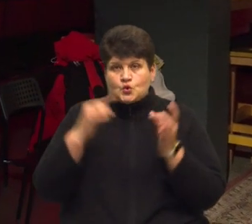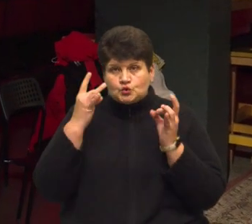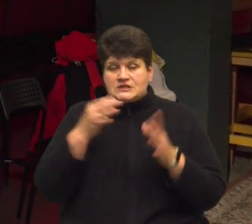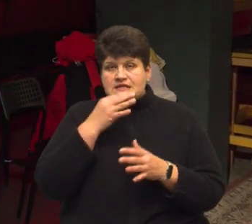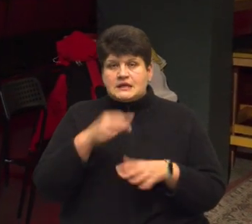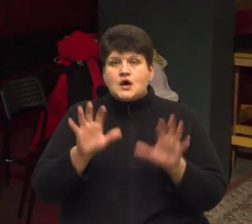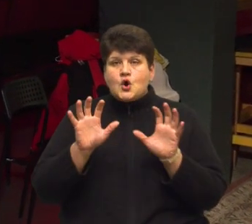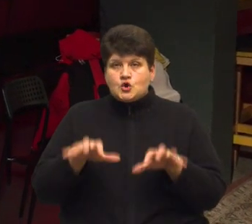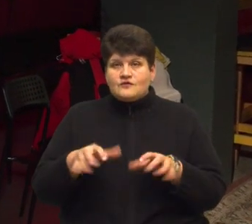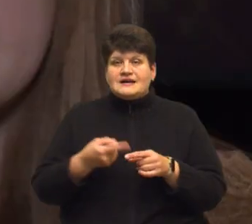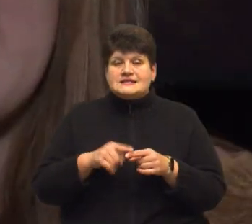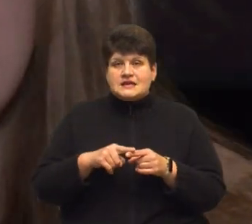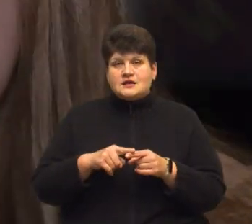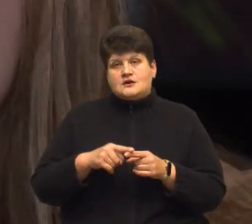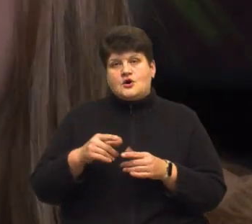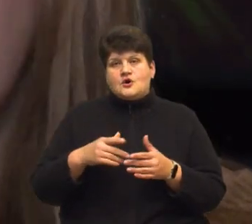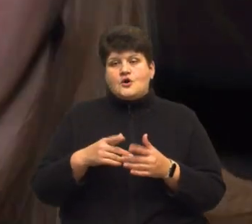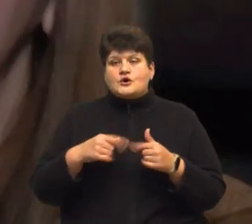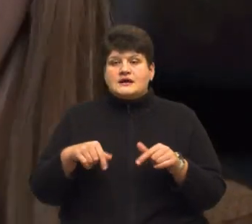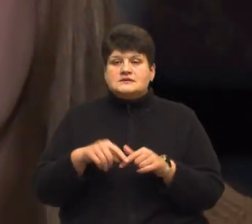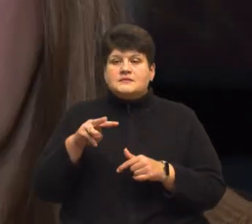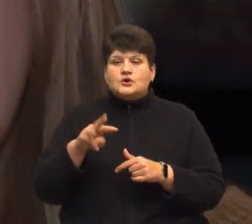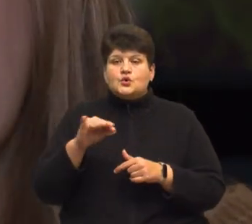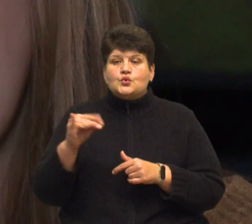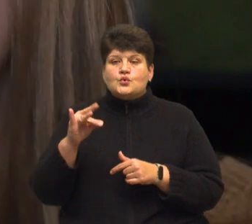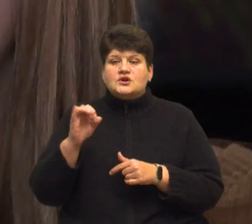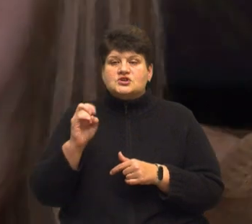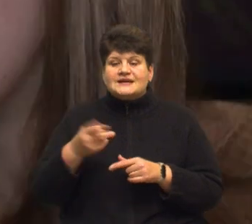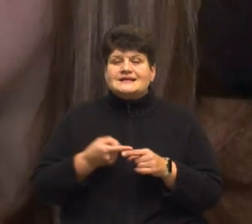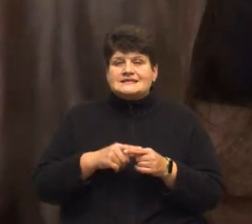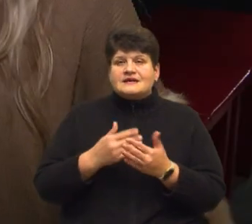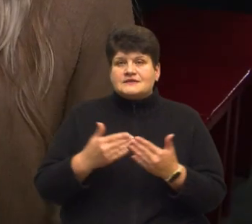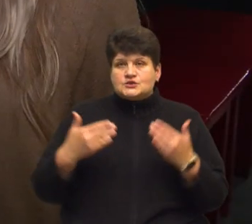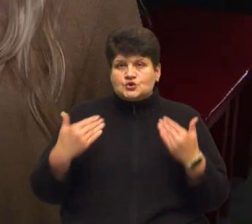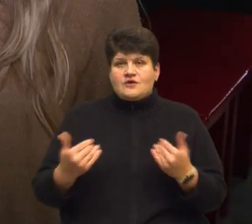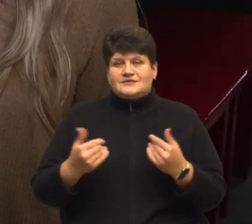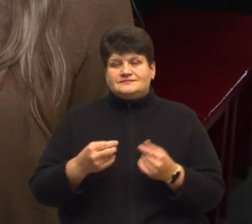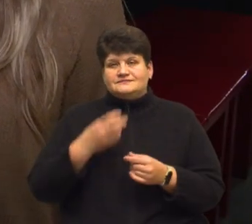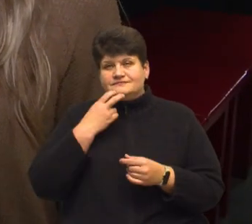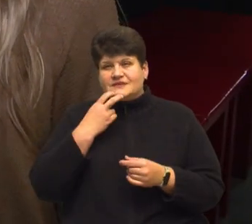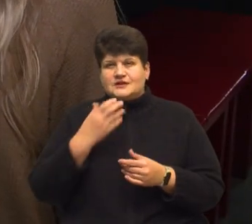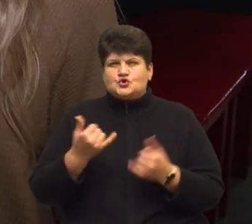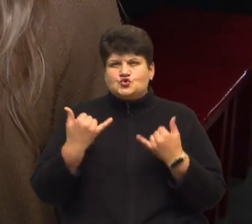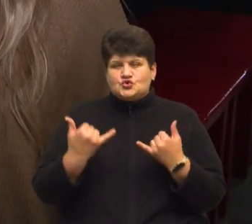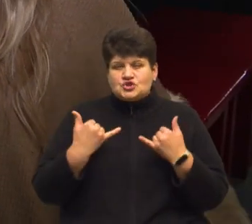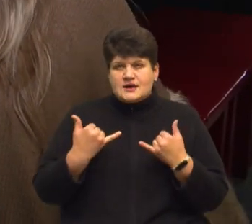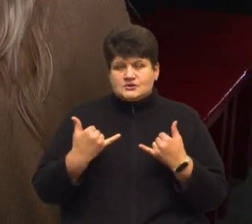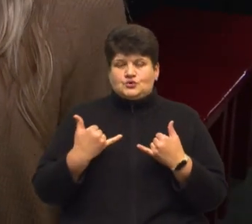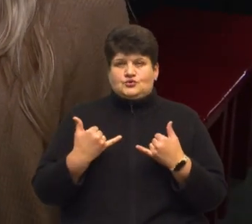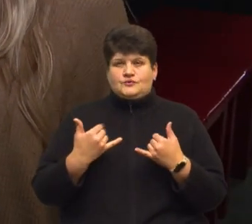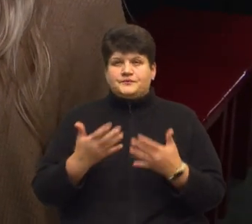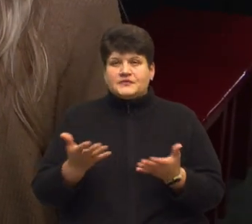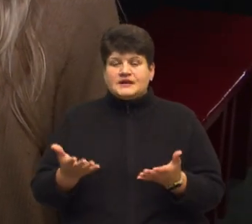цієї організації Марічка Юрчак за її словами це вистава іронія над сучасною цивілізацією алгоритми соцмережі